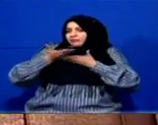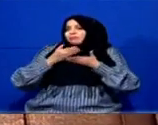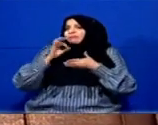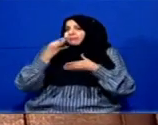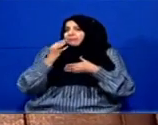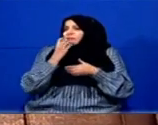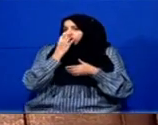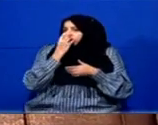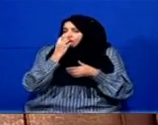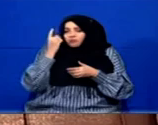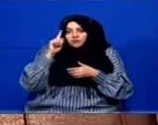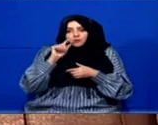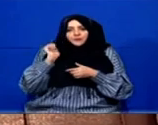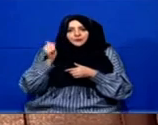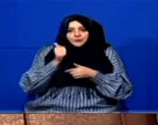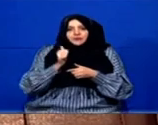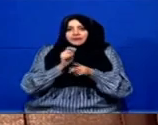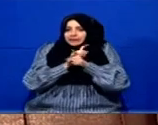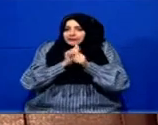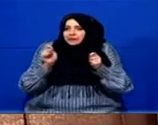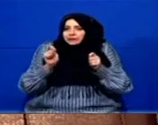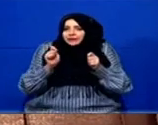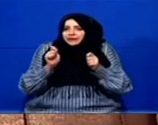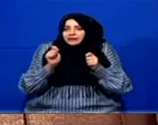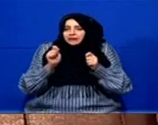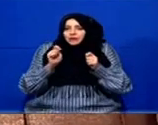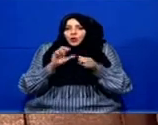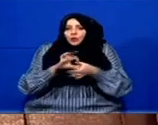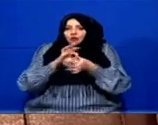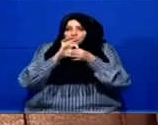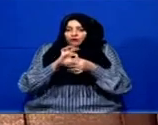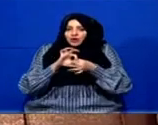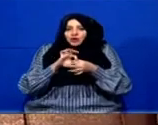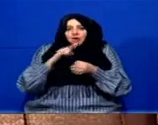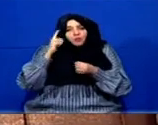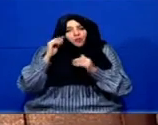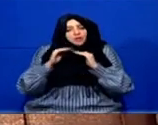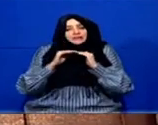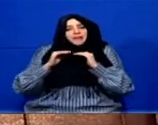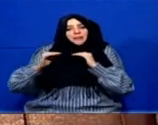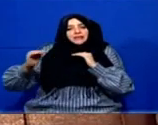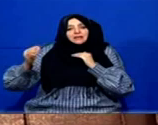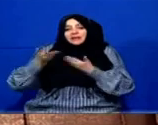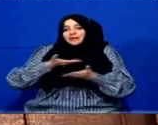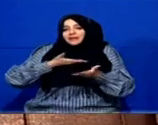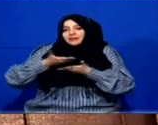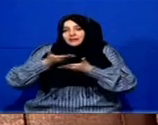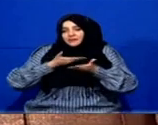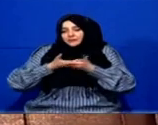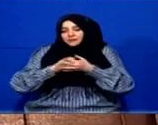على الالتزام بالاحكام الشرعيه تحقيقا لاستقرار المعادله